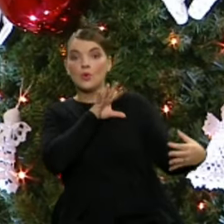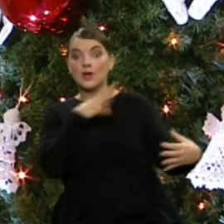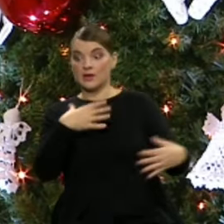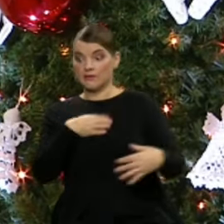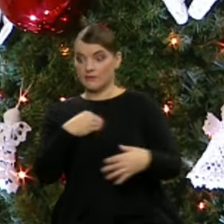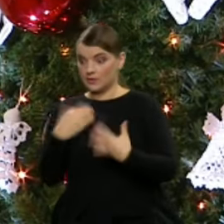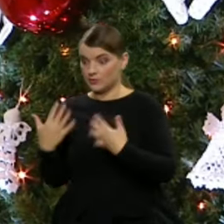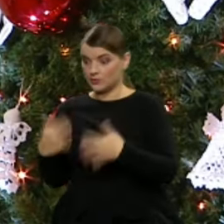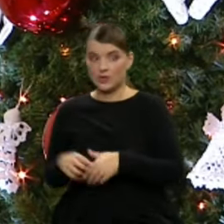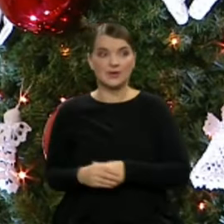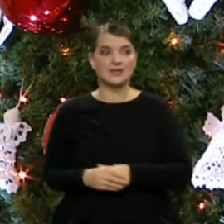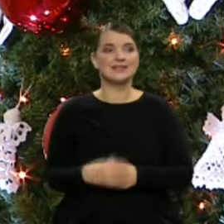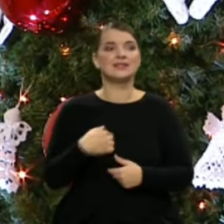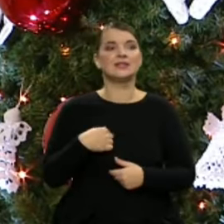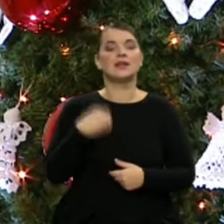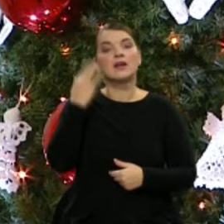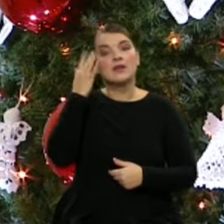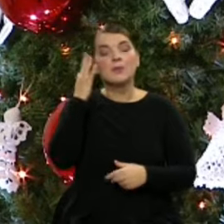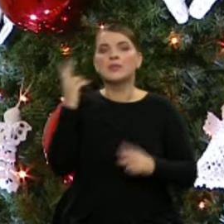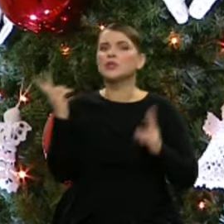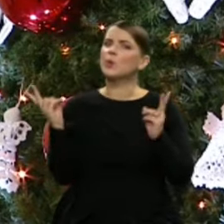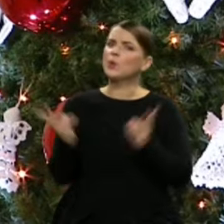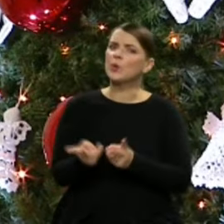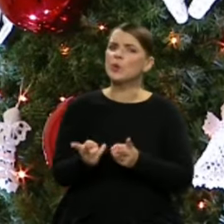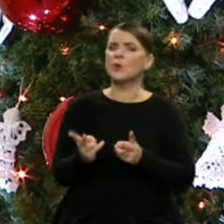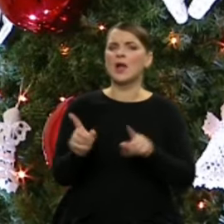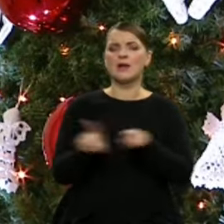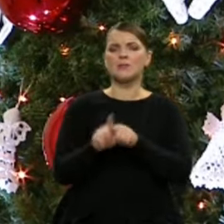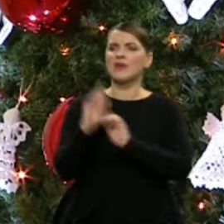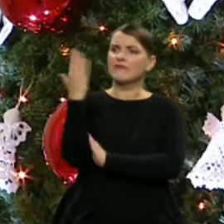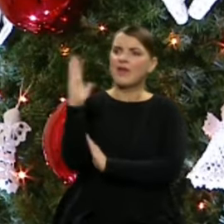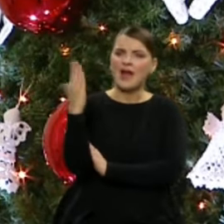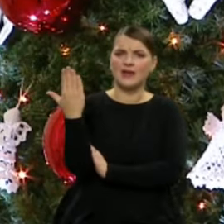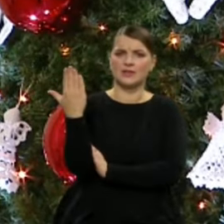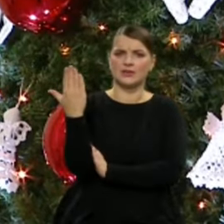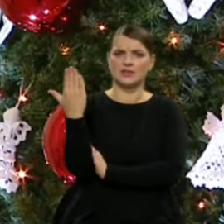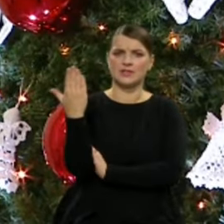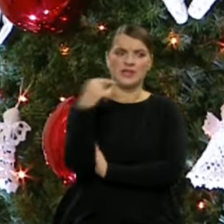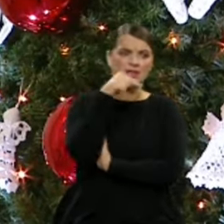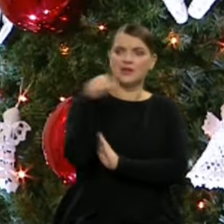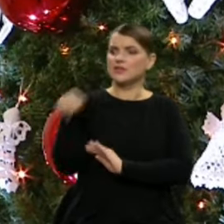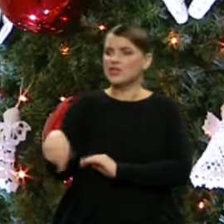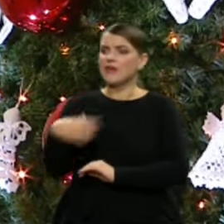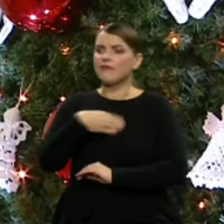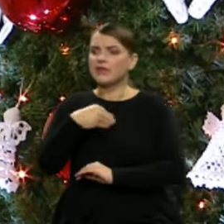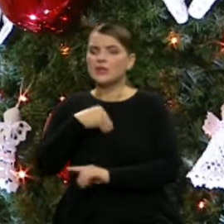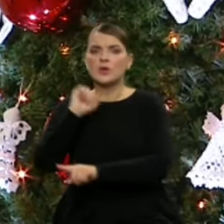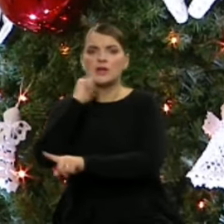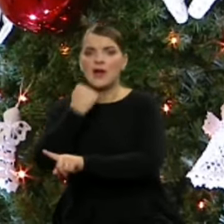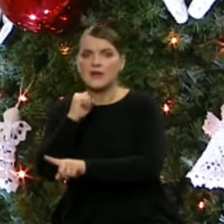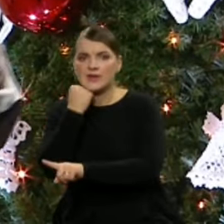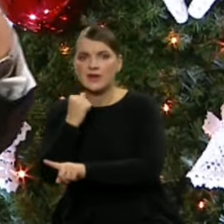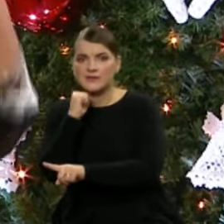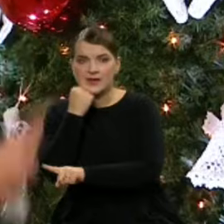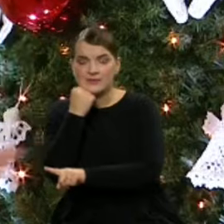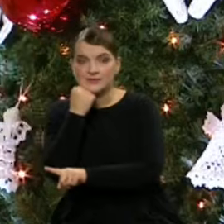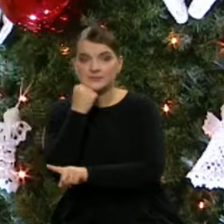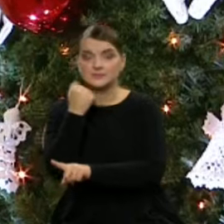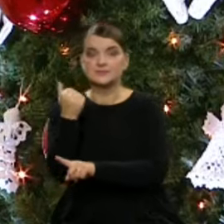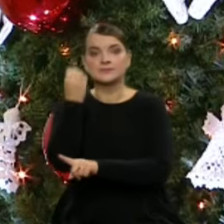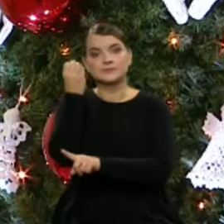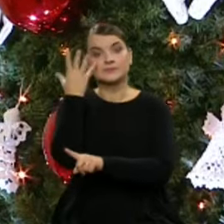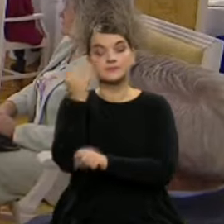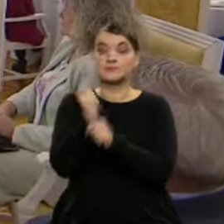kad man be galo reikia veidrodžio, kuris atspindėtų mano veiklą ten Vilniuje, kad aš suprasčiau, ką aš darau